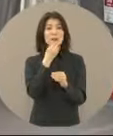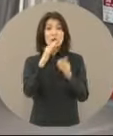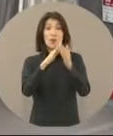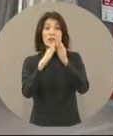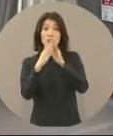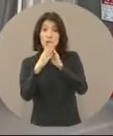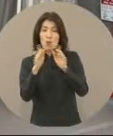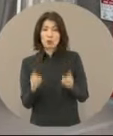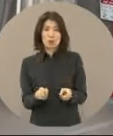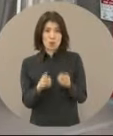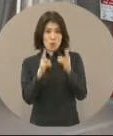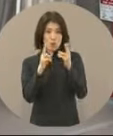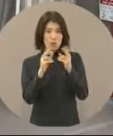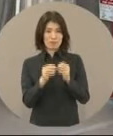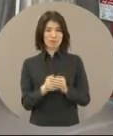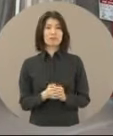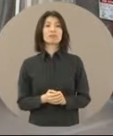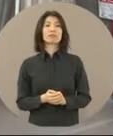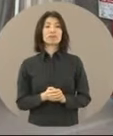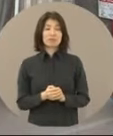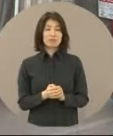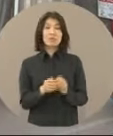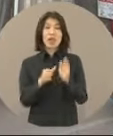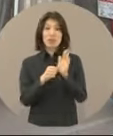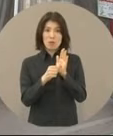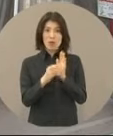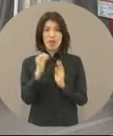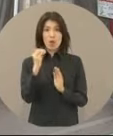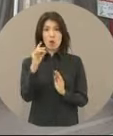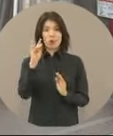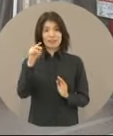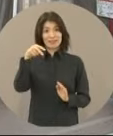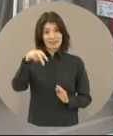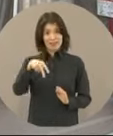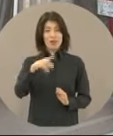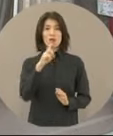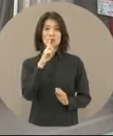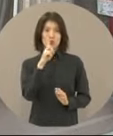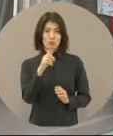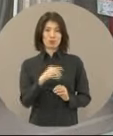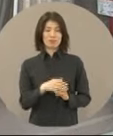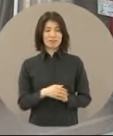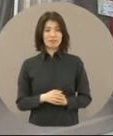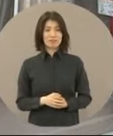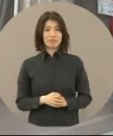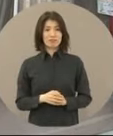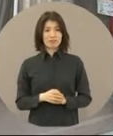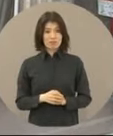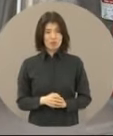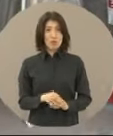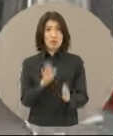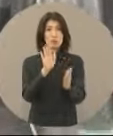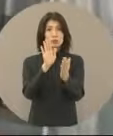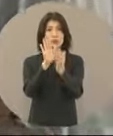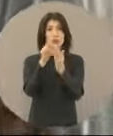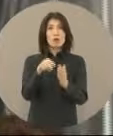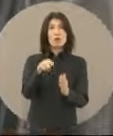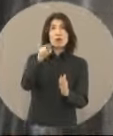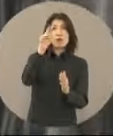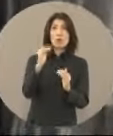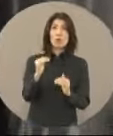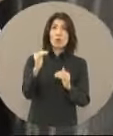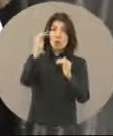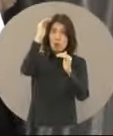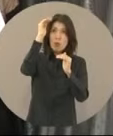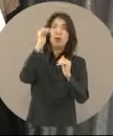山車に乗る人形です。能の演目による大きなだそうです。近くで見ると思